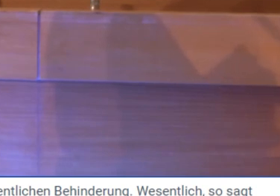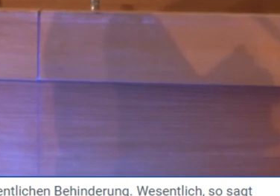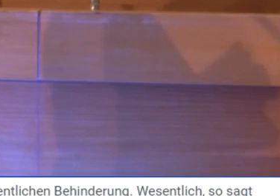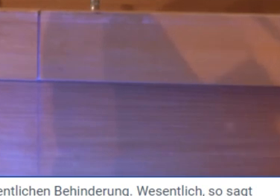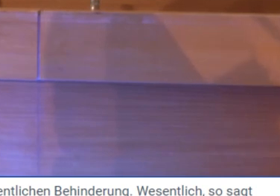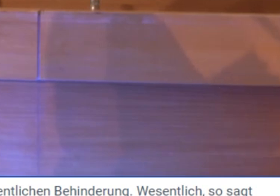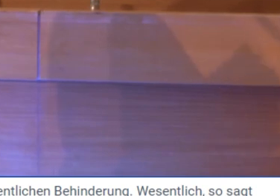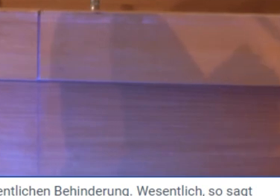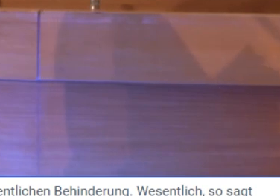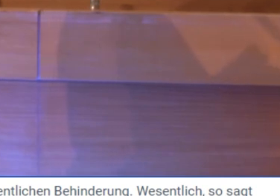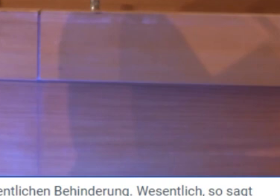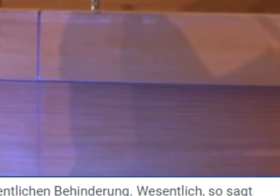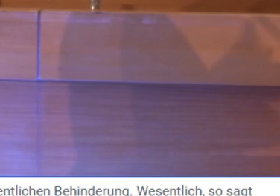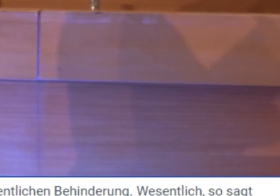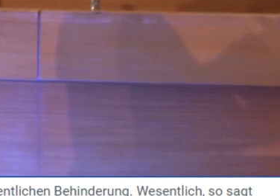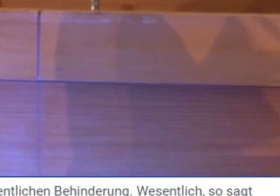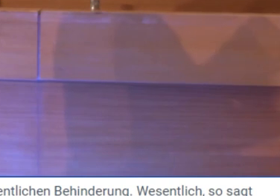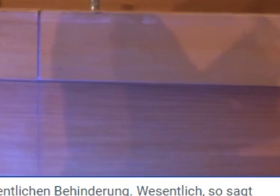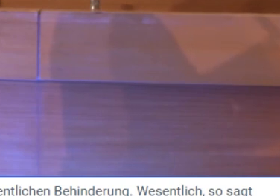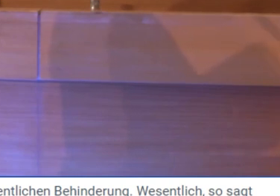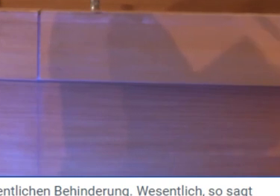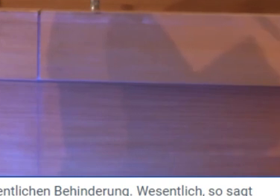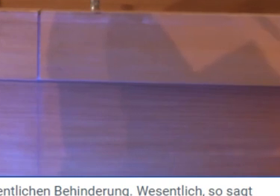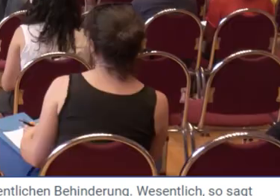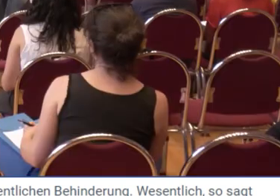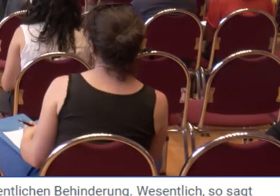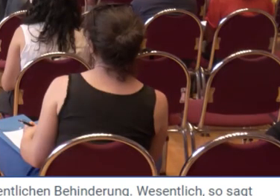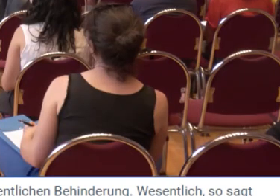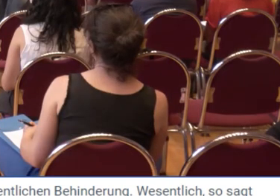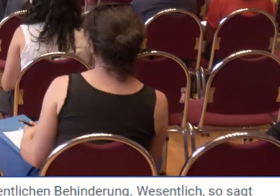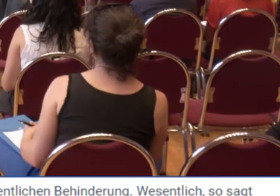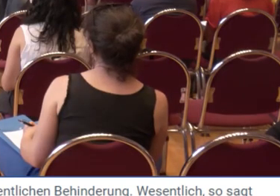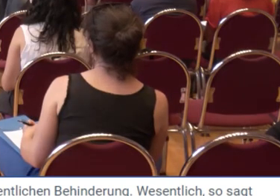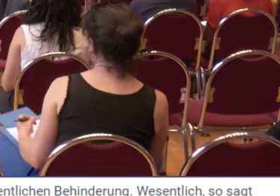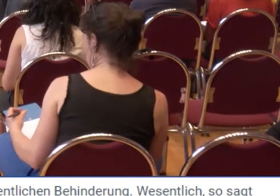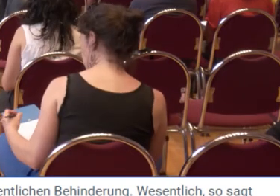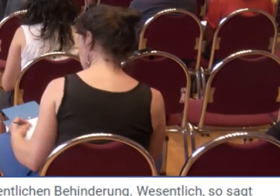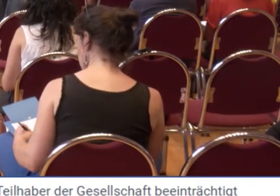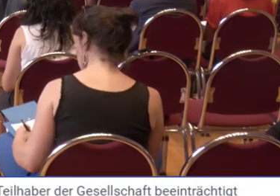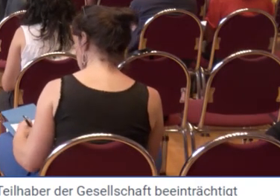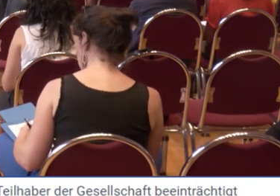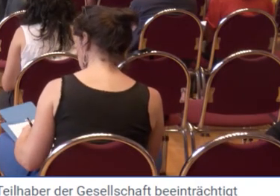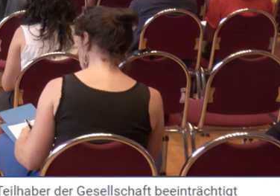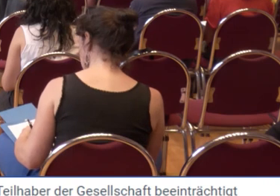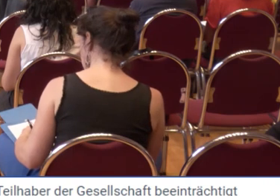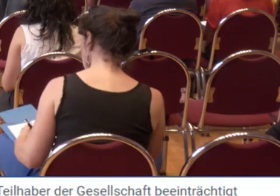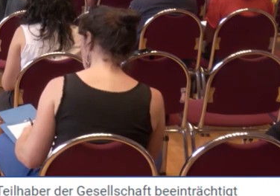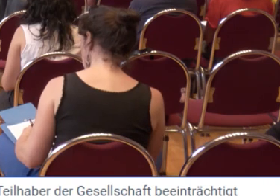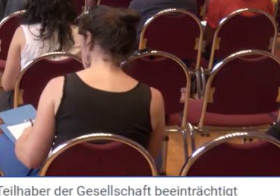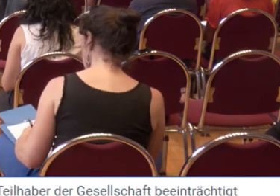Gutachten das Gesundheitsamt mit einem Gutachten zur Art und Umfang der Behinderung aber wenn jemand schon